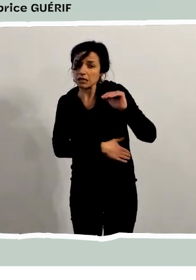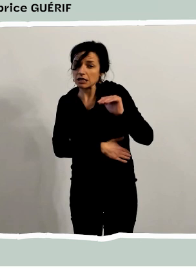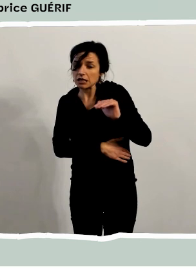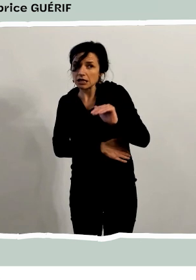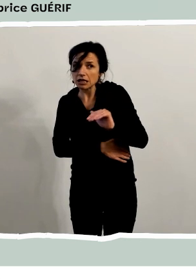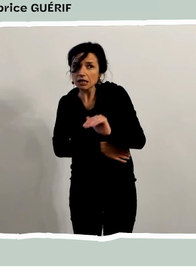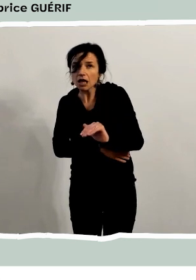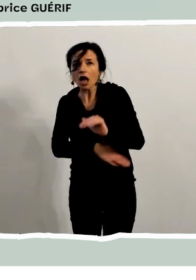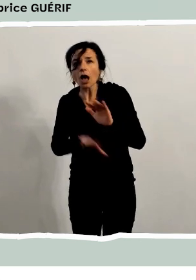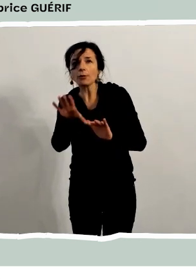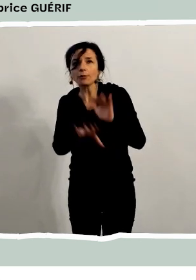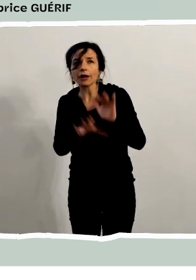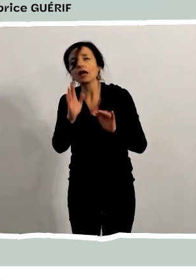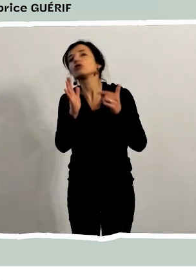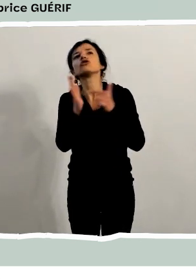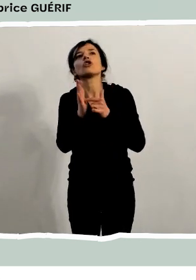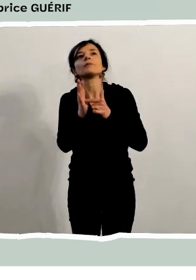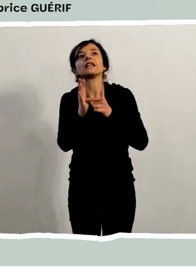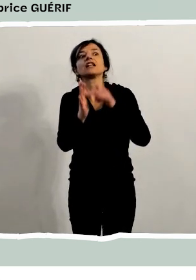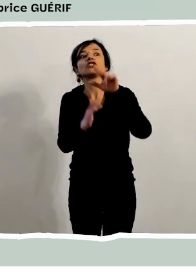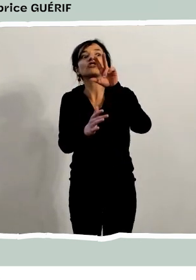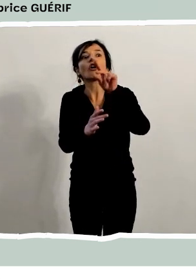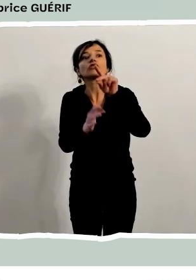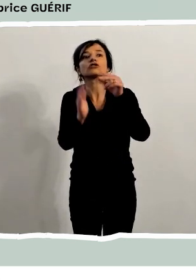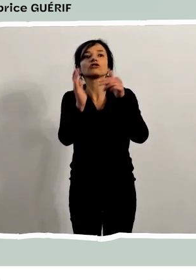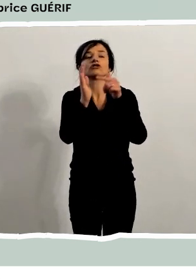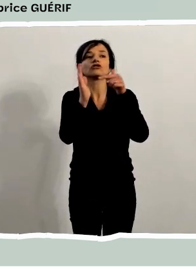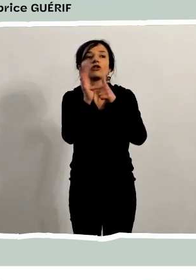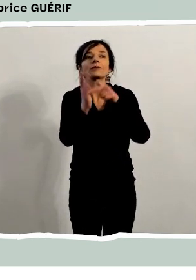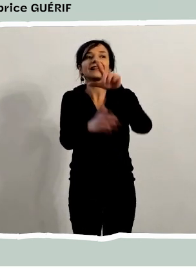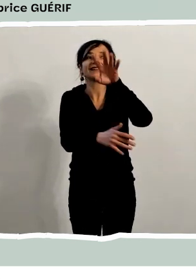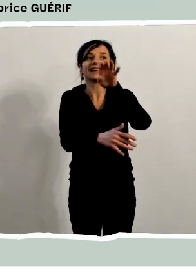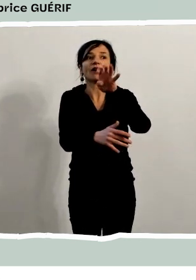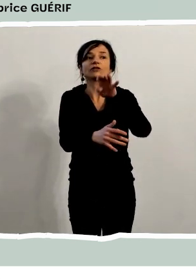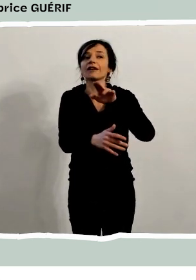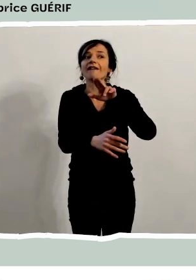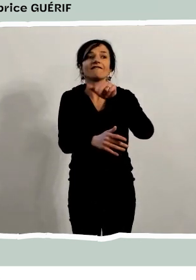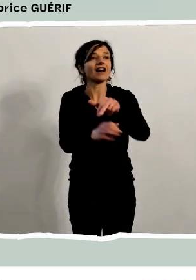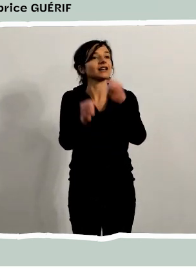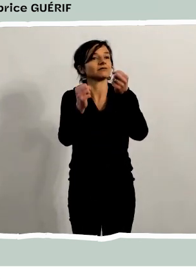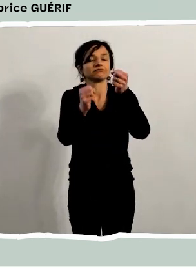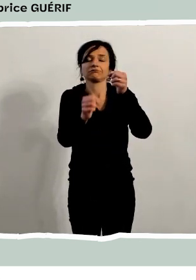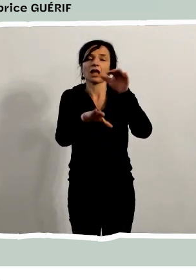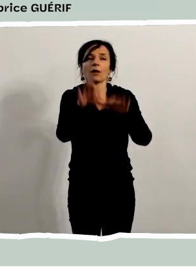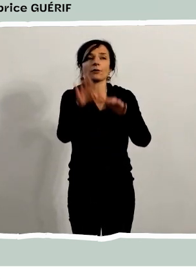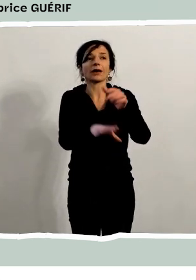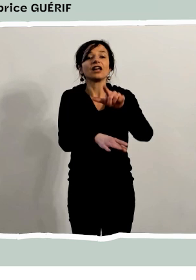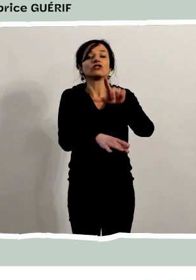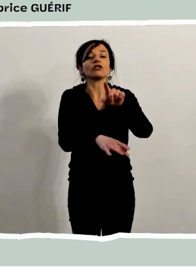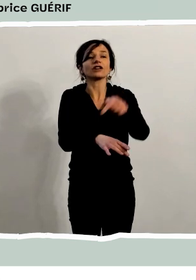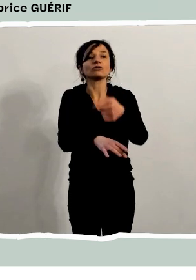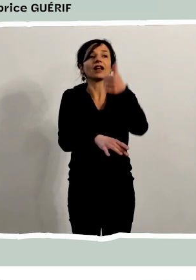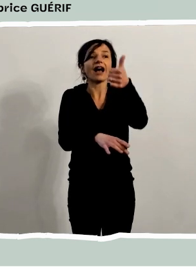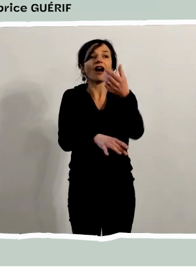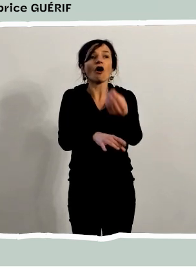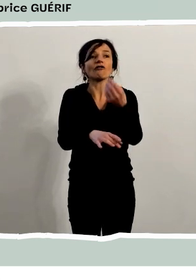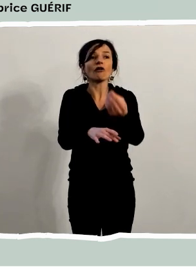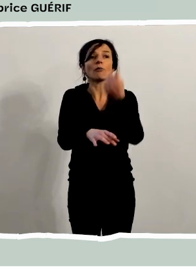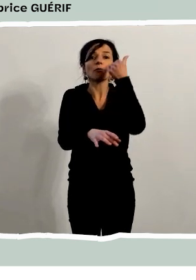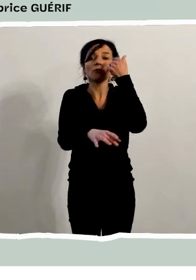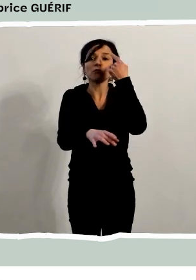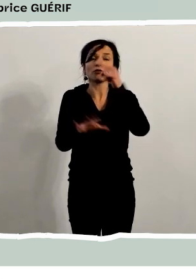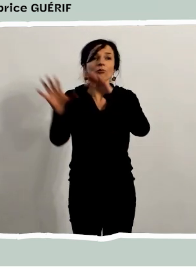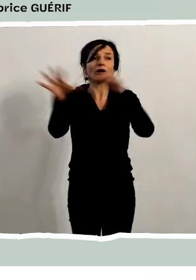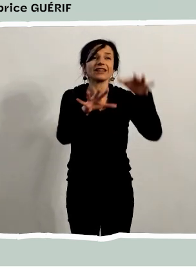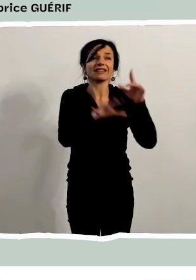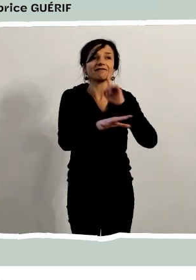les années sans doute 2030-2040, sous la barre fatidique des 2,1 enfants par femme. Ça sera